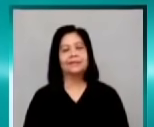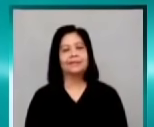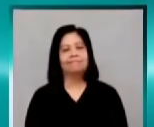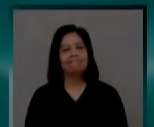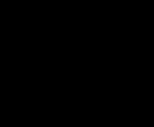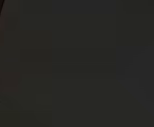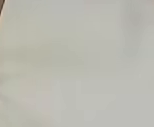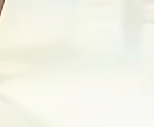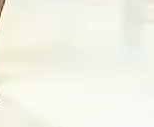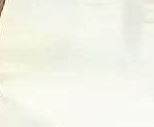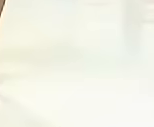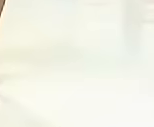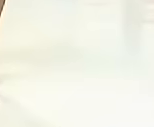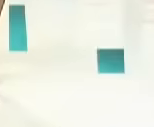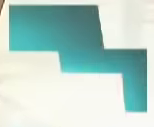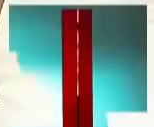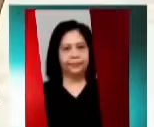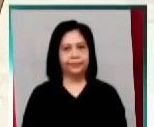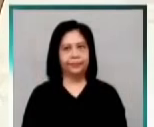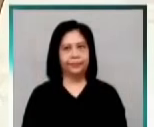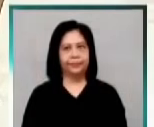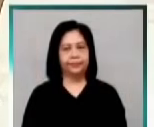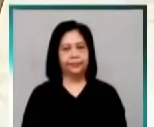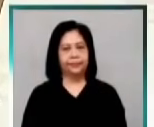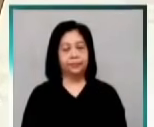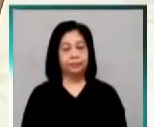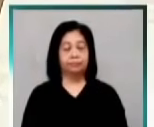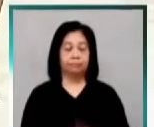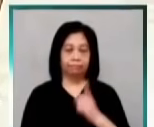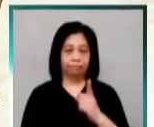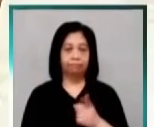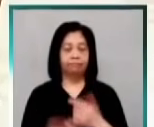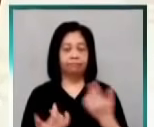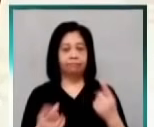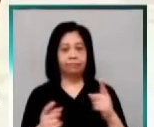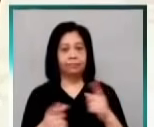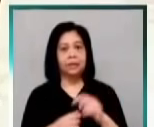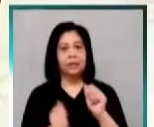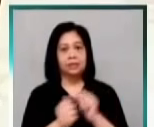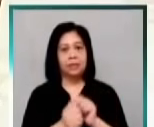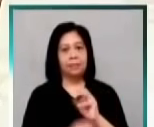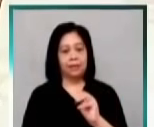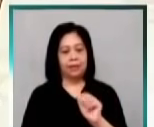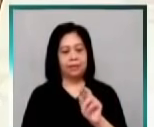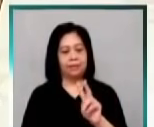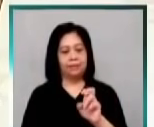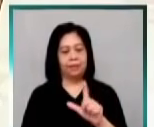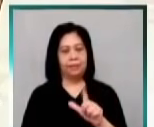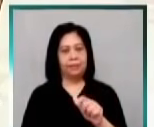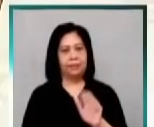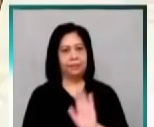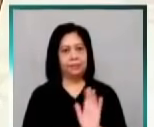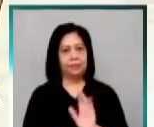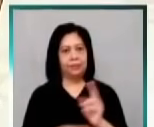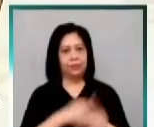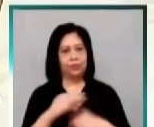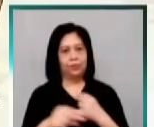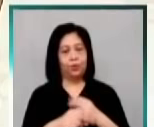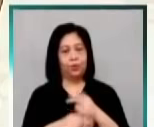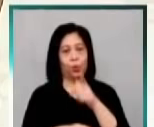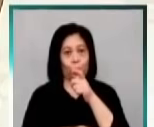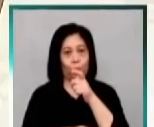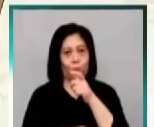News. It's official, kabilang na sa Marvel Cinematic Universe, ang actor-model na si Park Seo-joon.